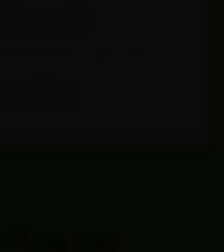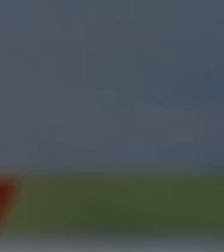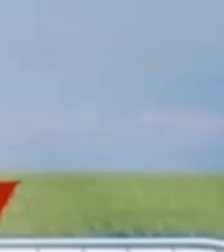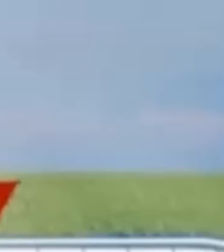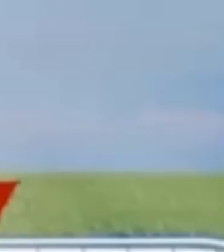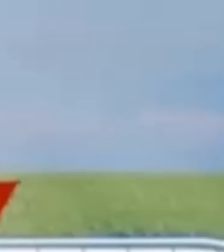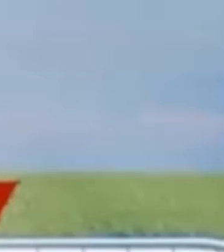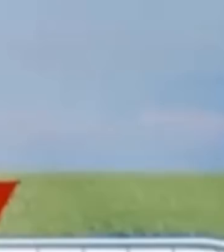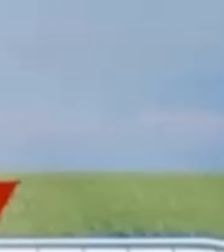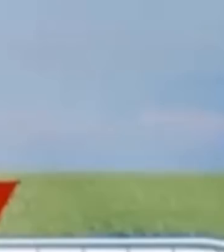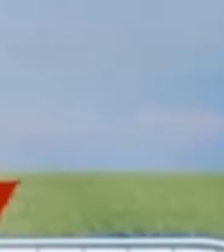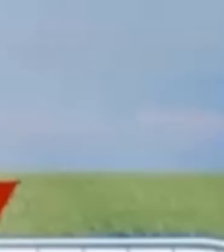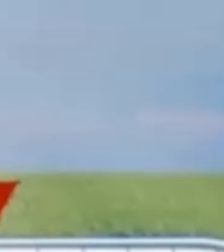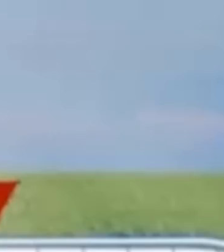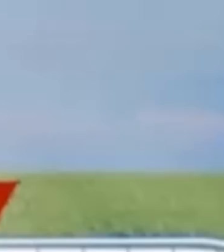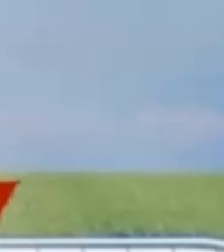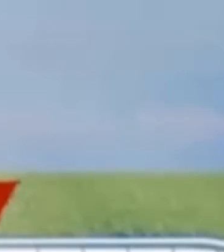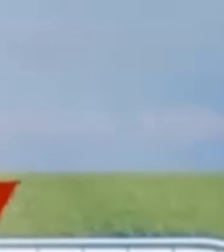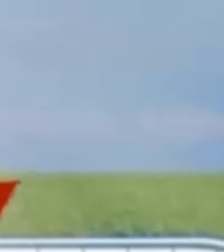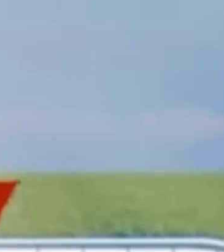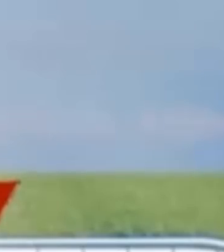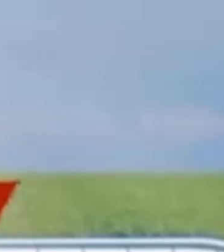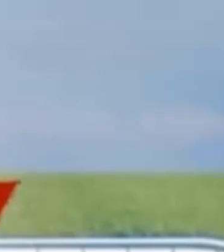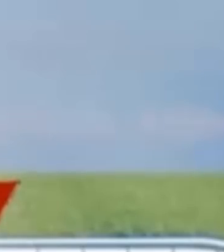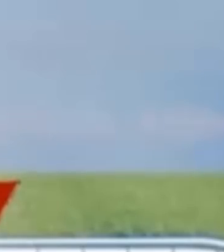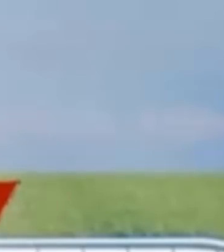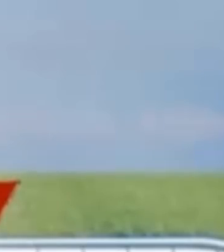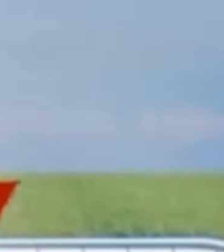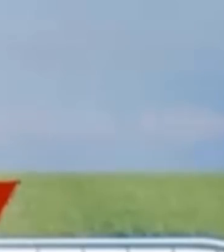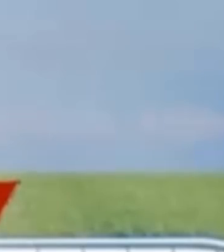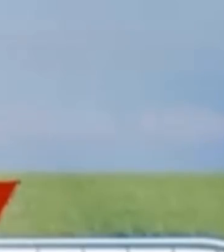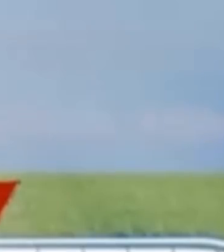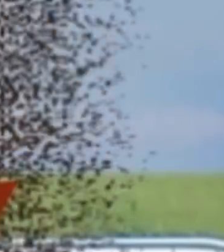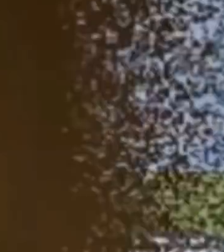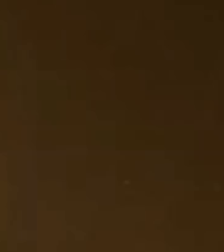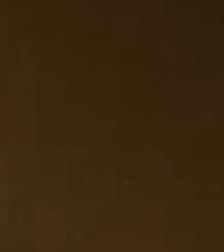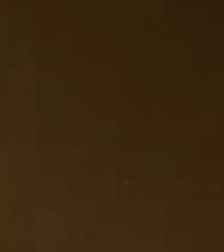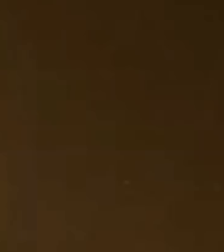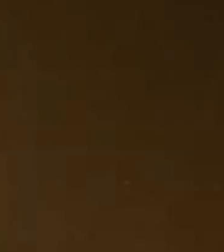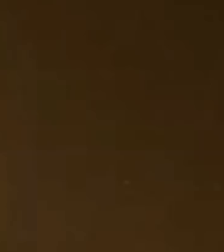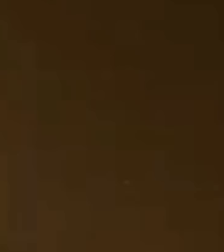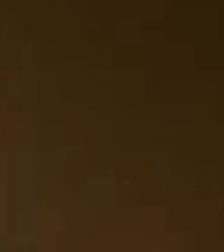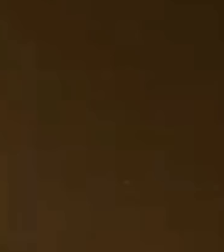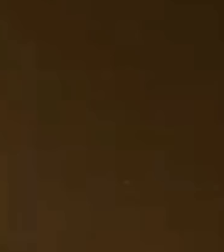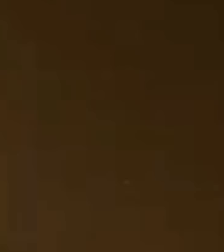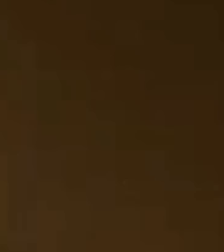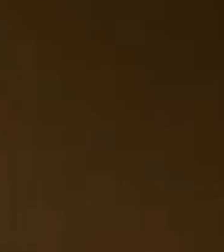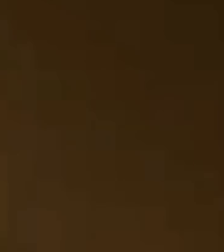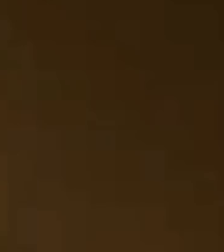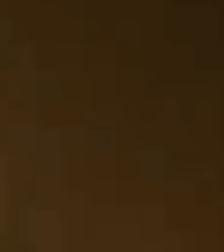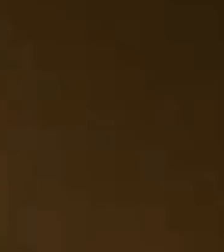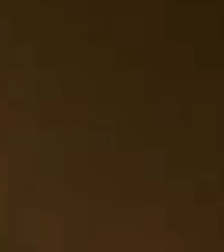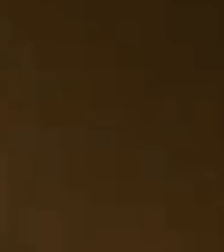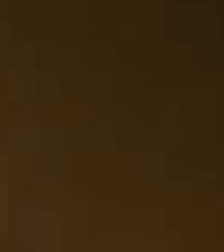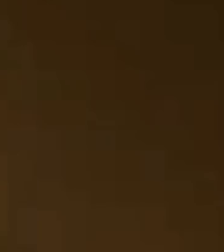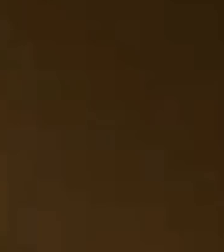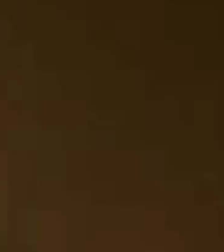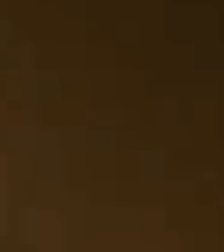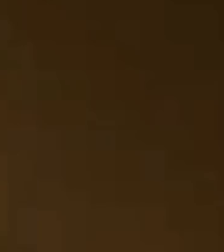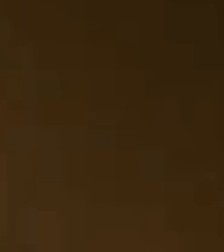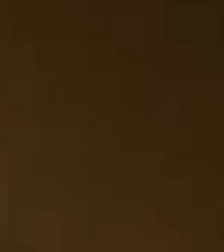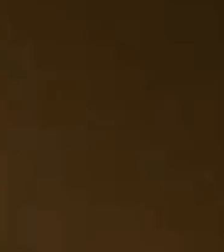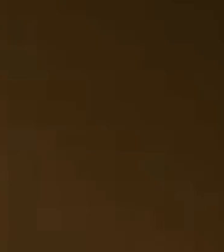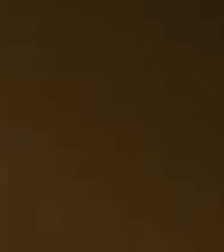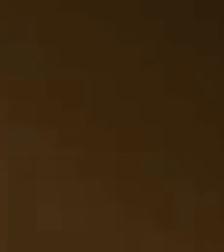오늘 우리에게 주시는 하나님의 말씀은 시편 69 편 1절부터 36절 까지 말씀이고 성경봉독 은 1절에서